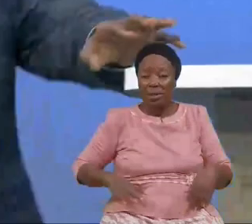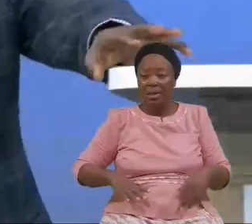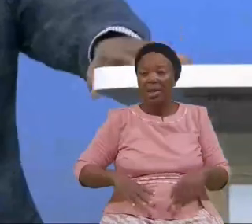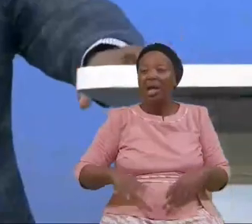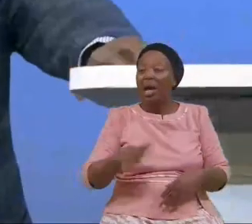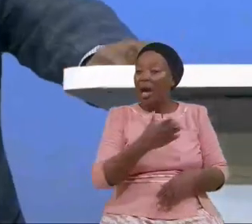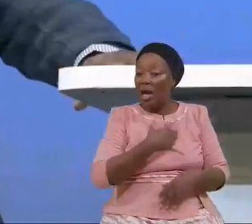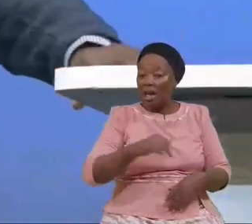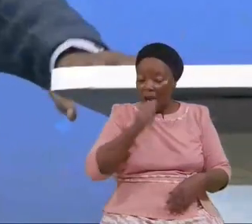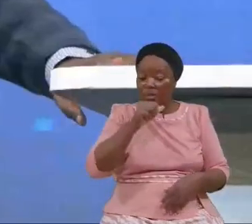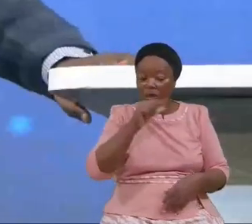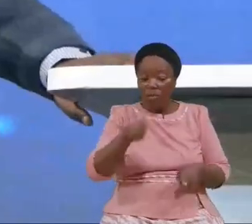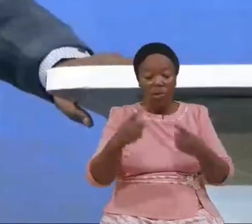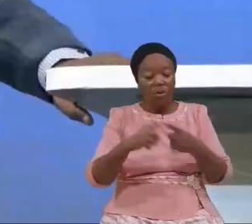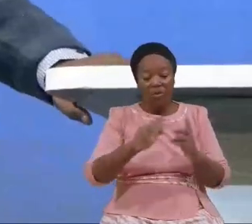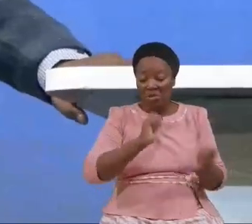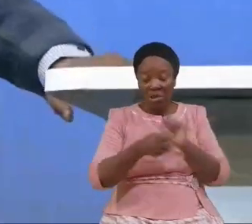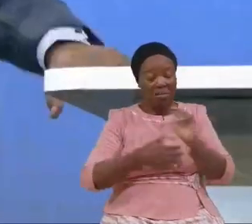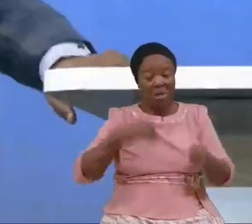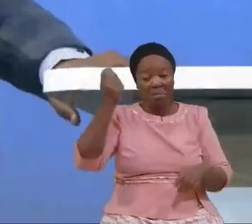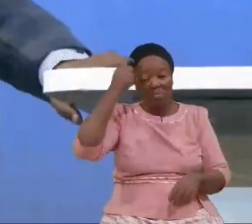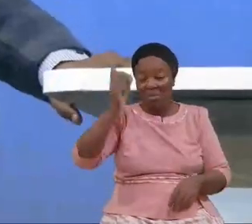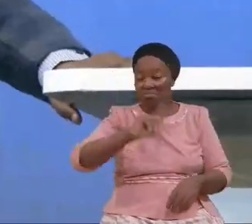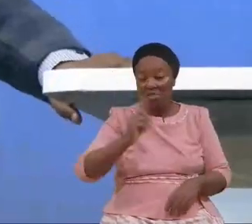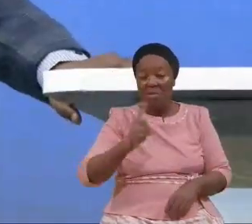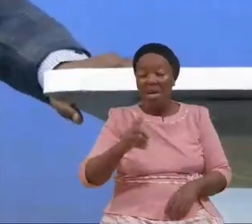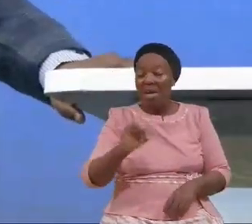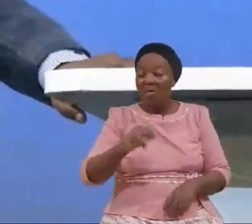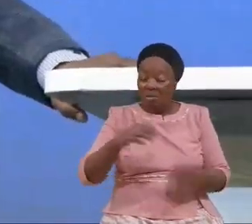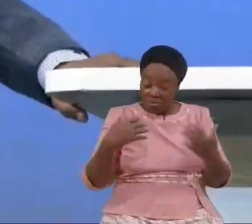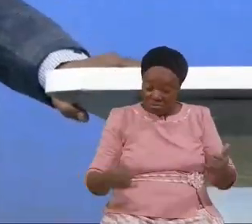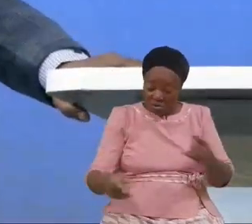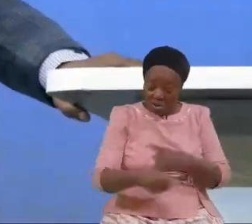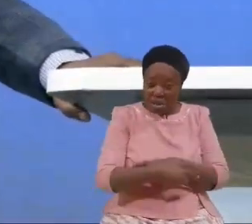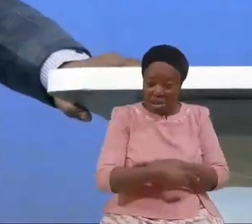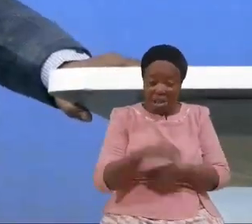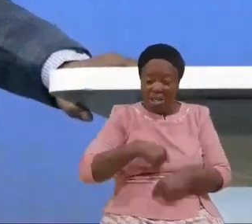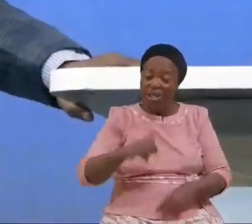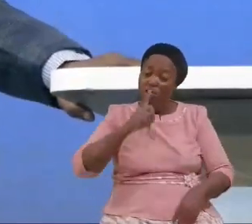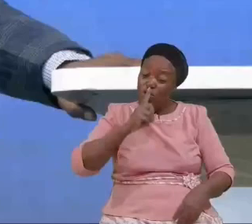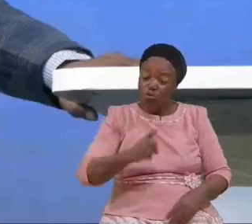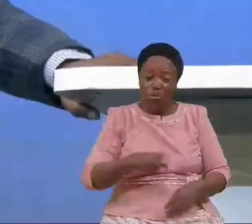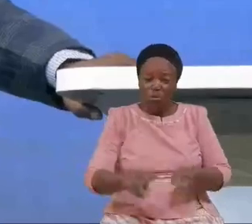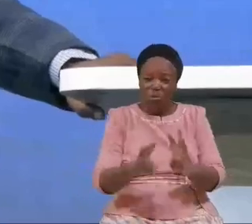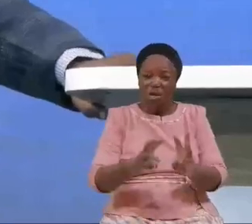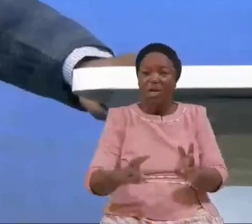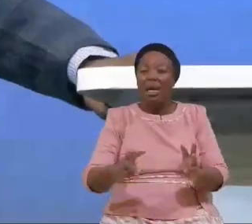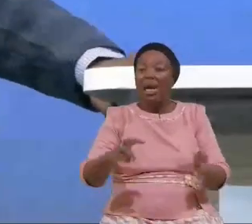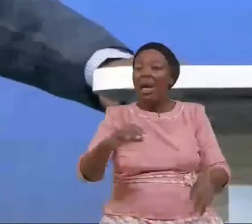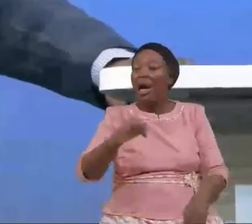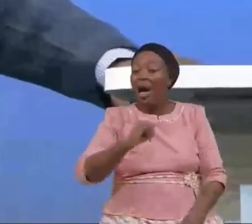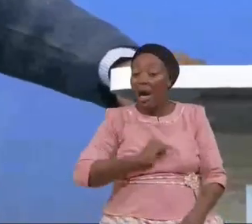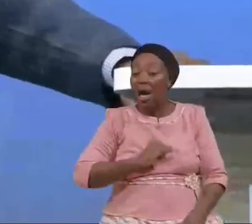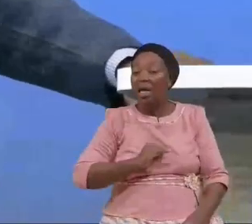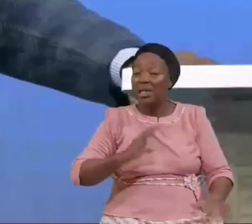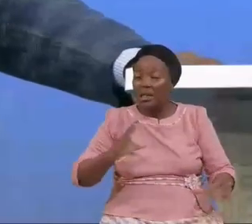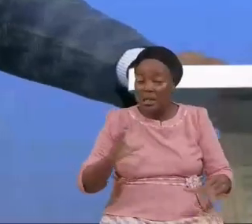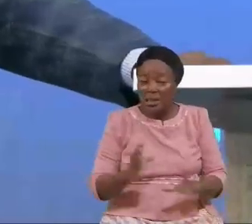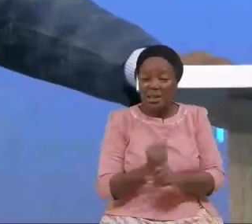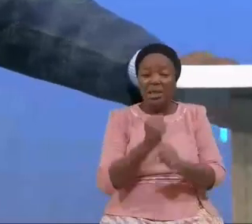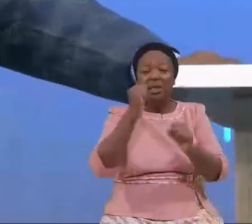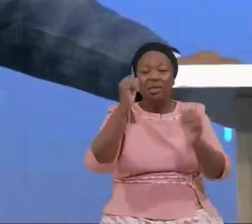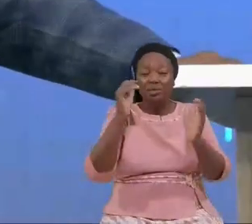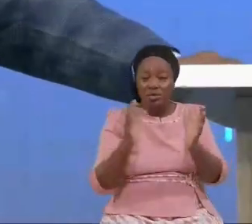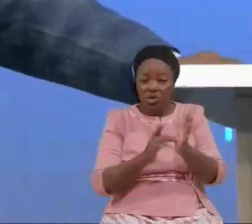je ne vais pas changer ma décision aujourd'hui de façon définie je reçois Jésus